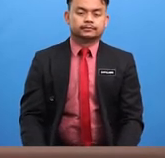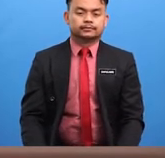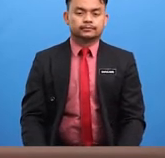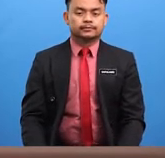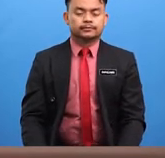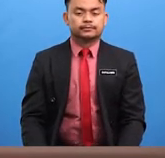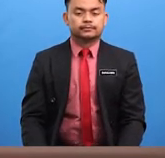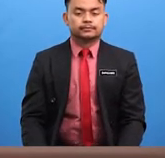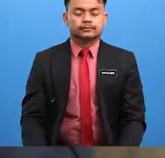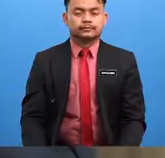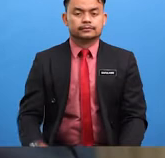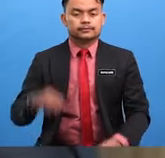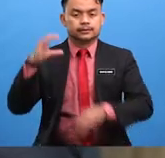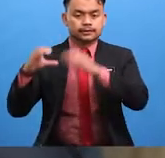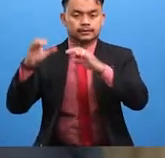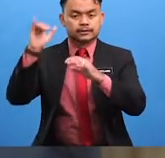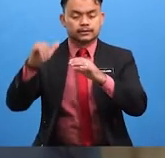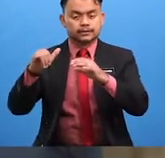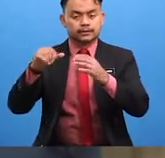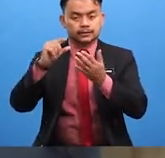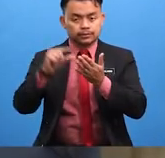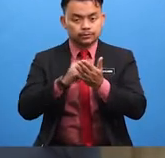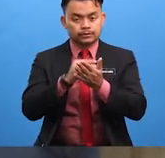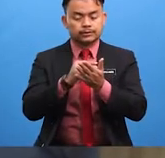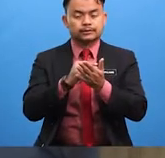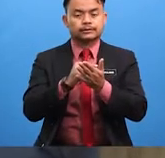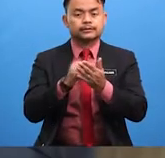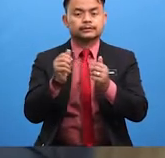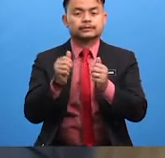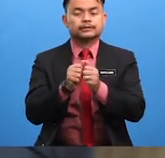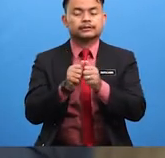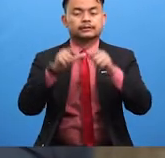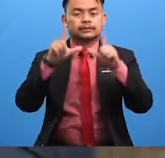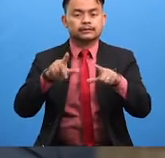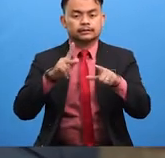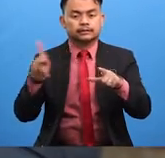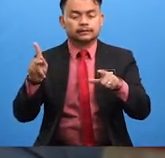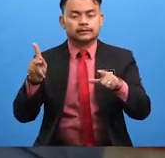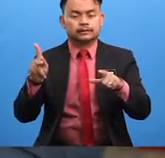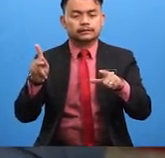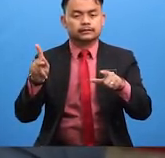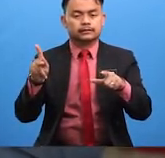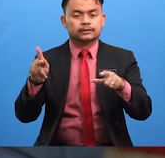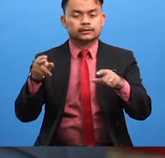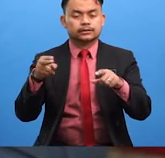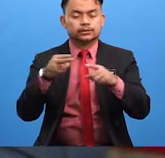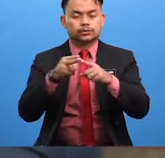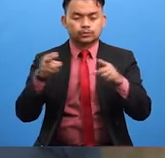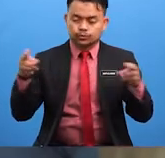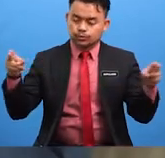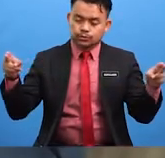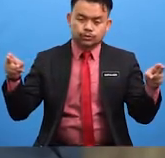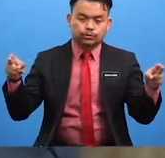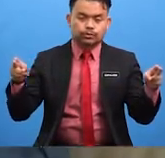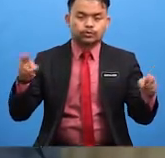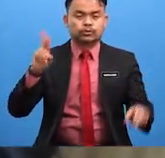Teknik yang digunakan menggunakan sehelai rotan penganyam sebagai permulaan dengan meletakkan bahagian hujung rotan penganyam di bahagian